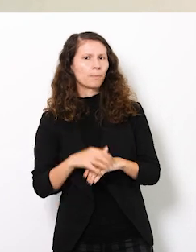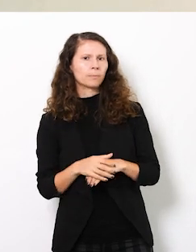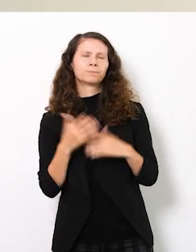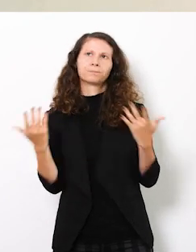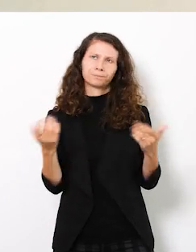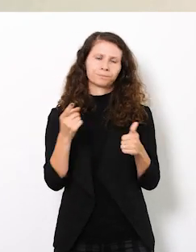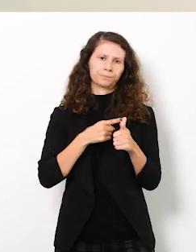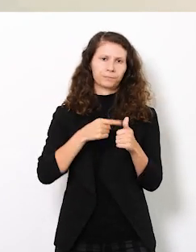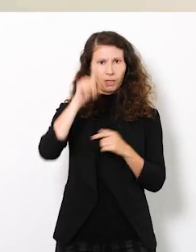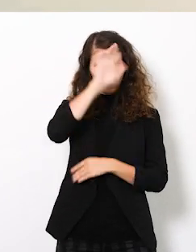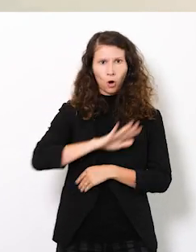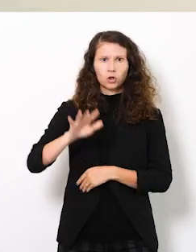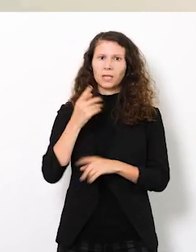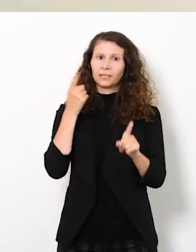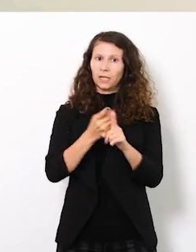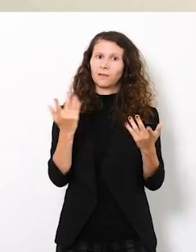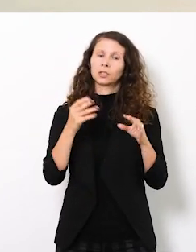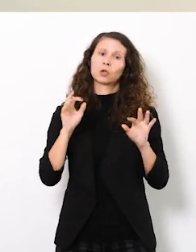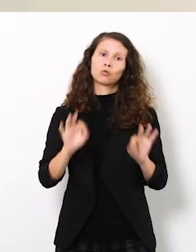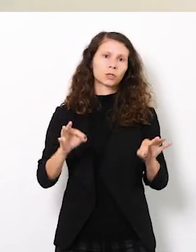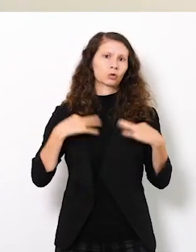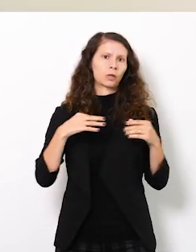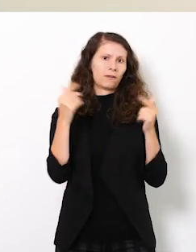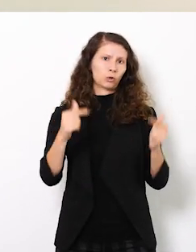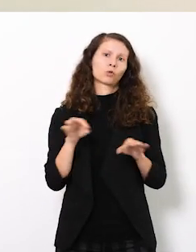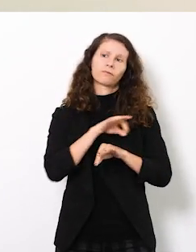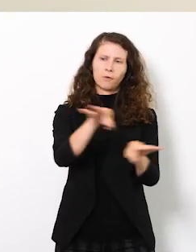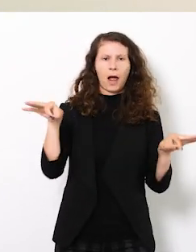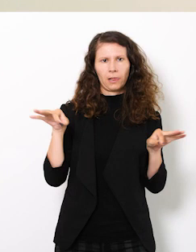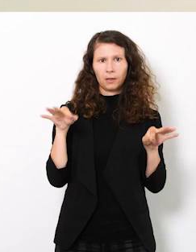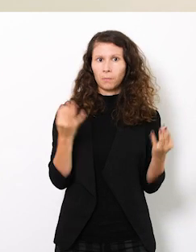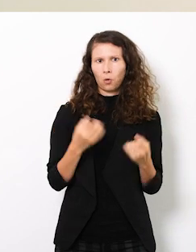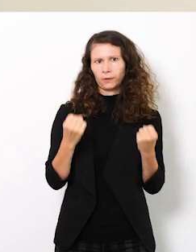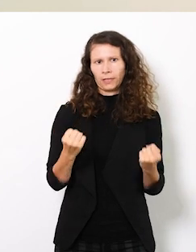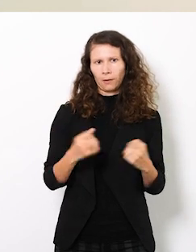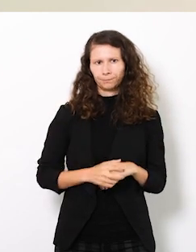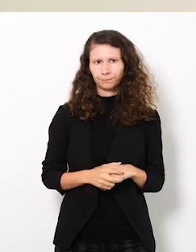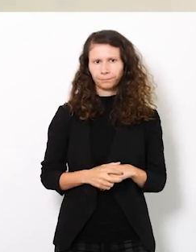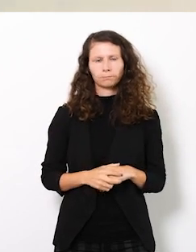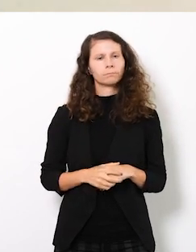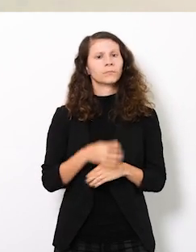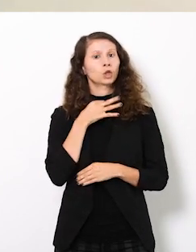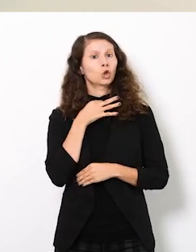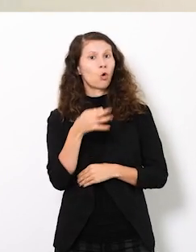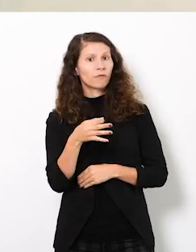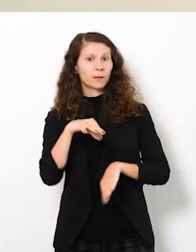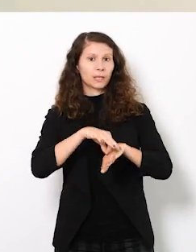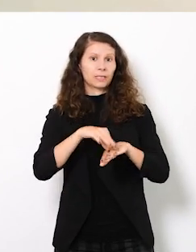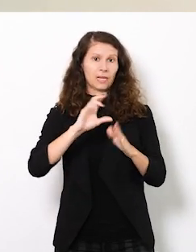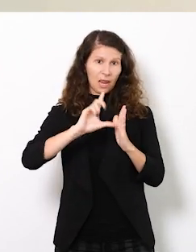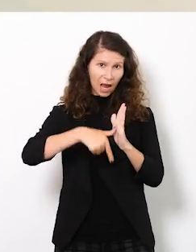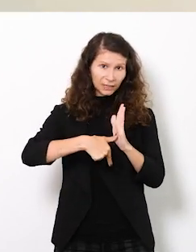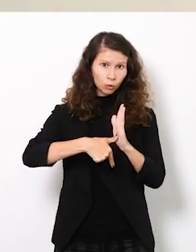wir eine gute Gesundheitsversorgung für alle haben. Es muss sichergestellt werden, dass notwendige medizinische